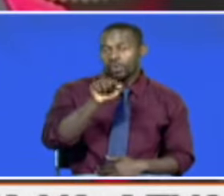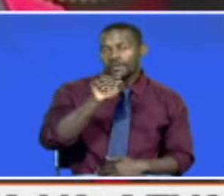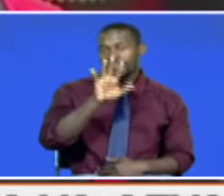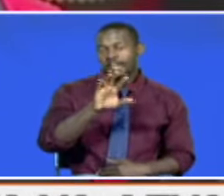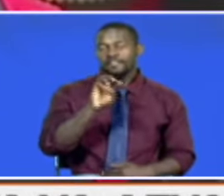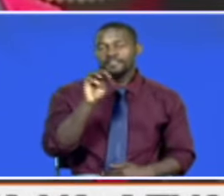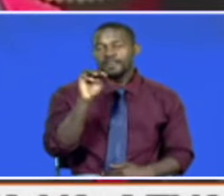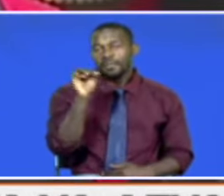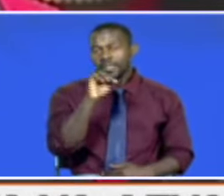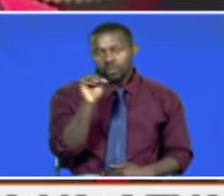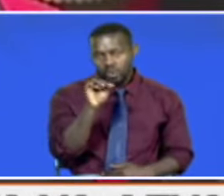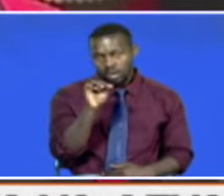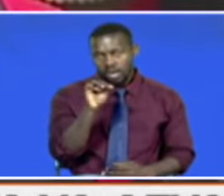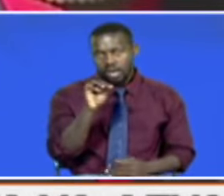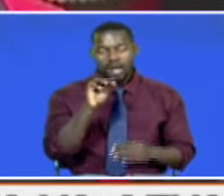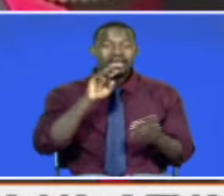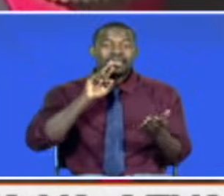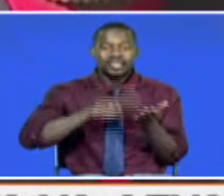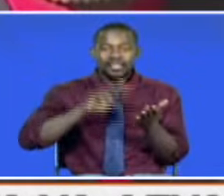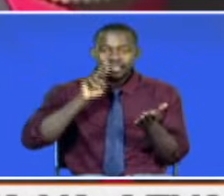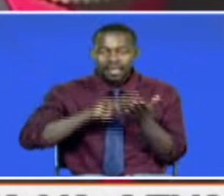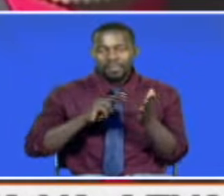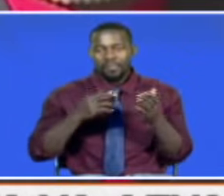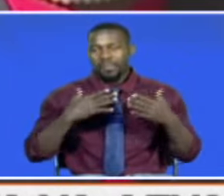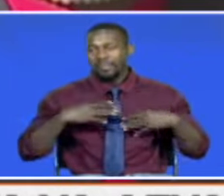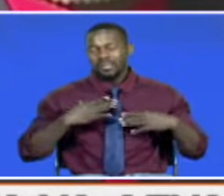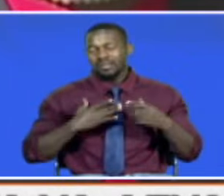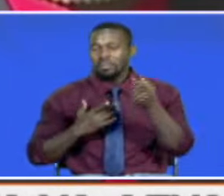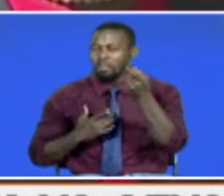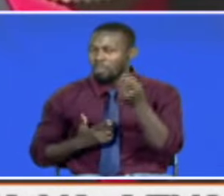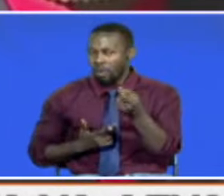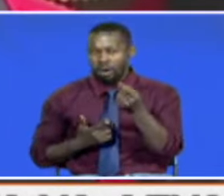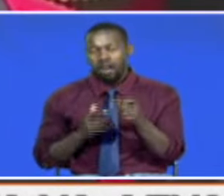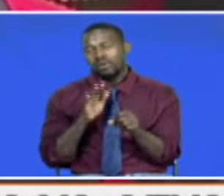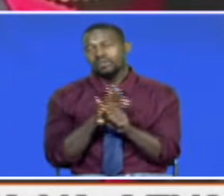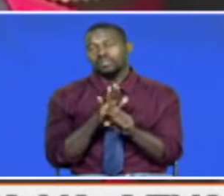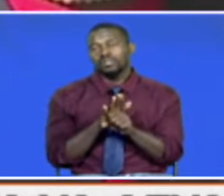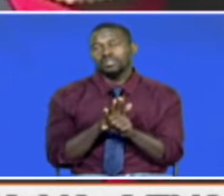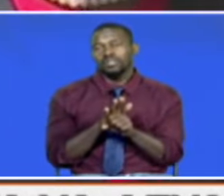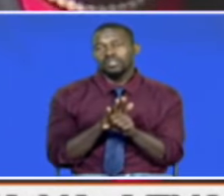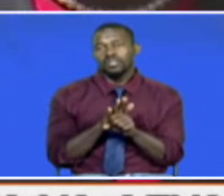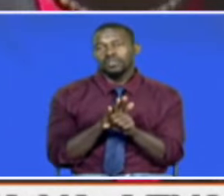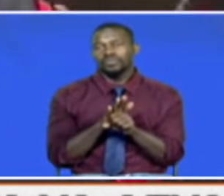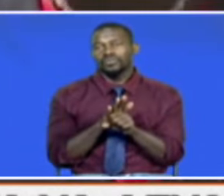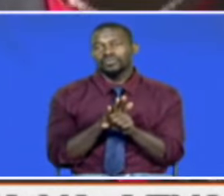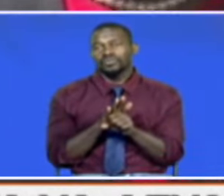2.5, na wale ambao wamejisajili ni watu wachache sana, only